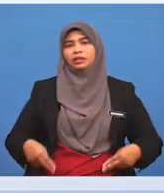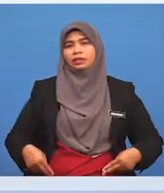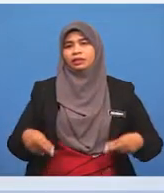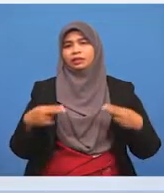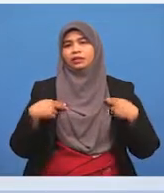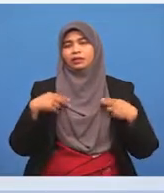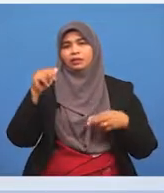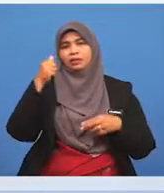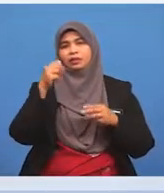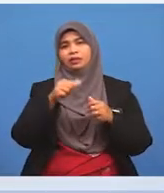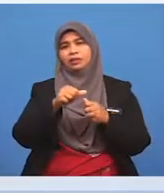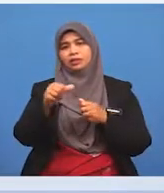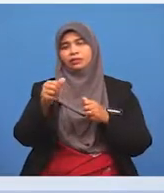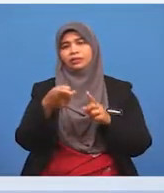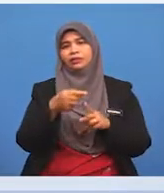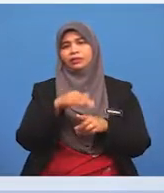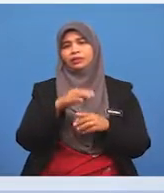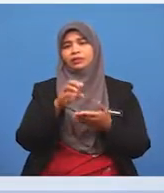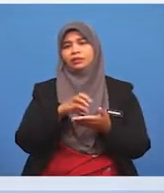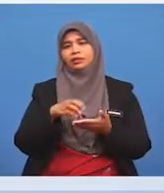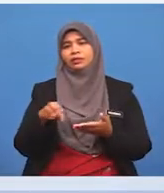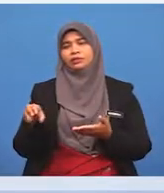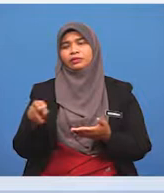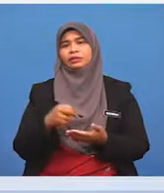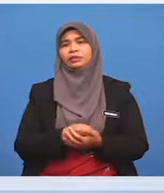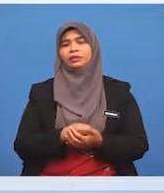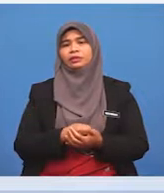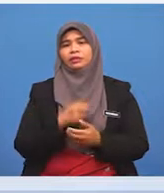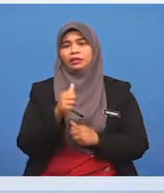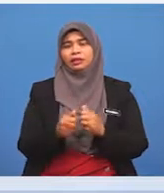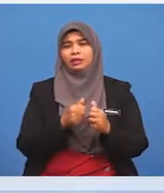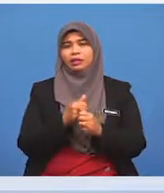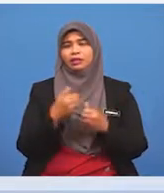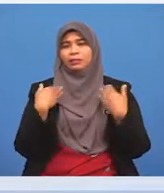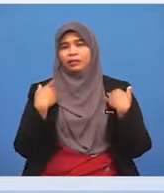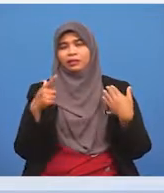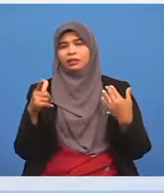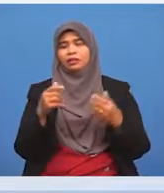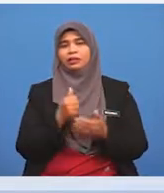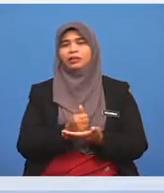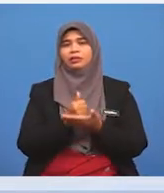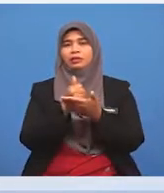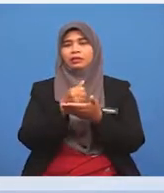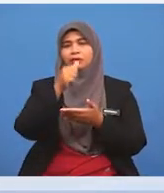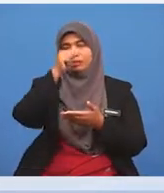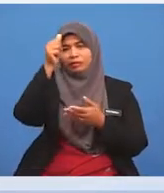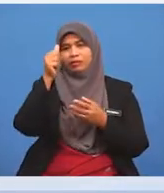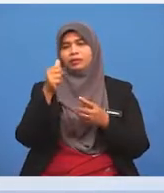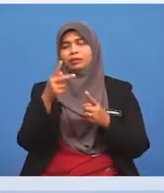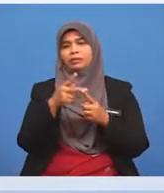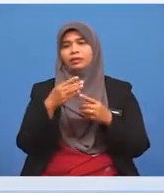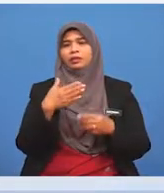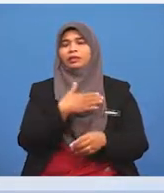kehidupannya agar terhindar daripada kerosakan. Alam adalah anugerah Allah yang sangat besar kepada